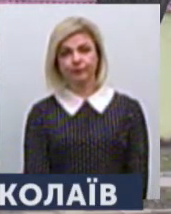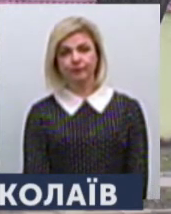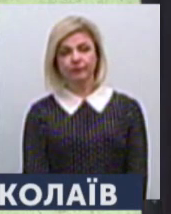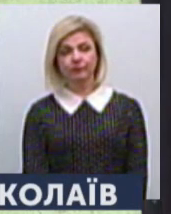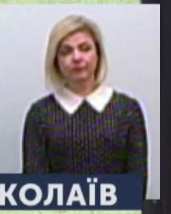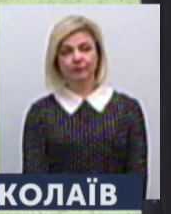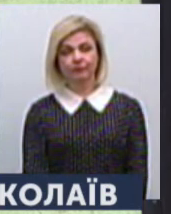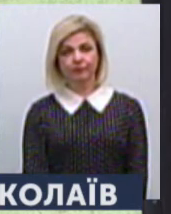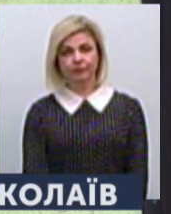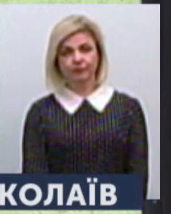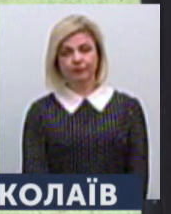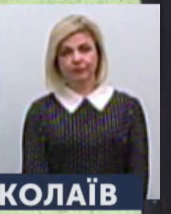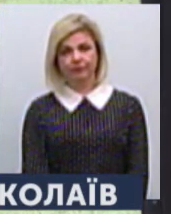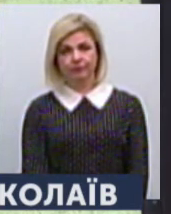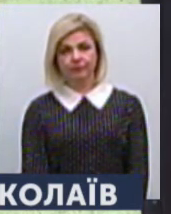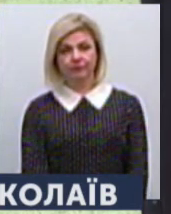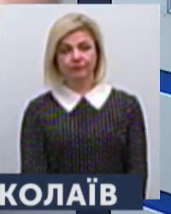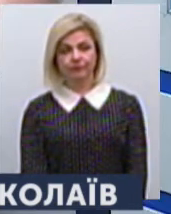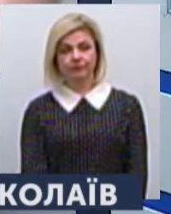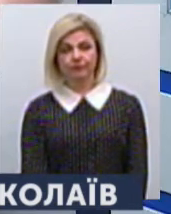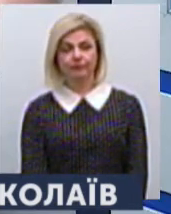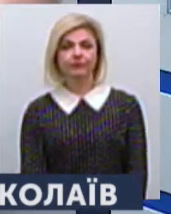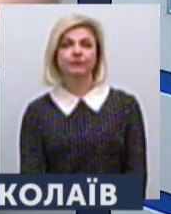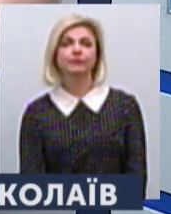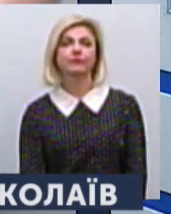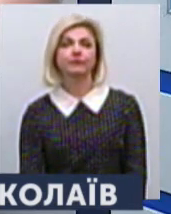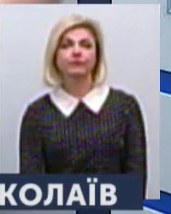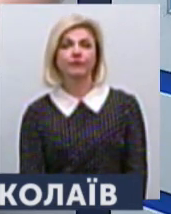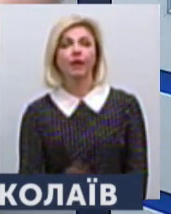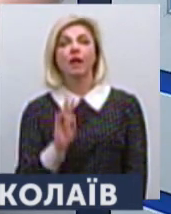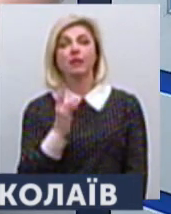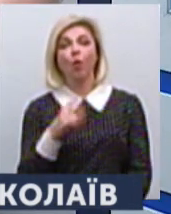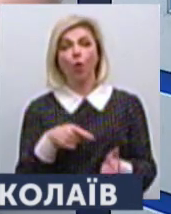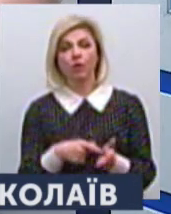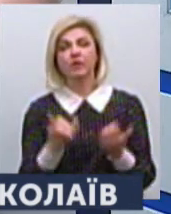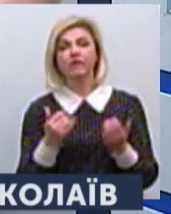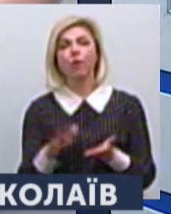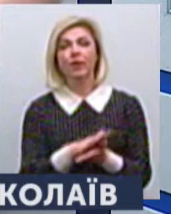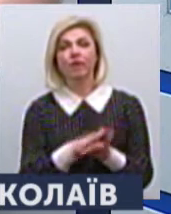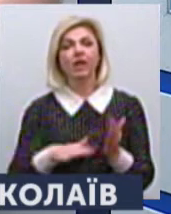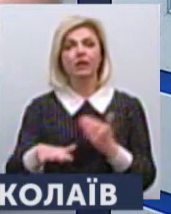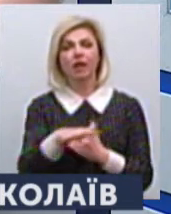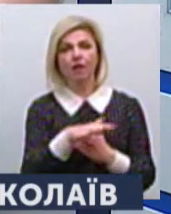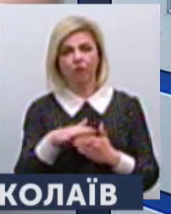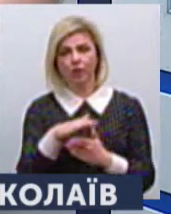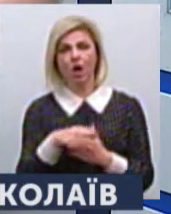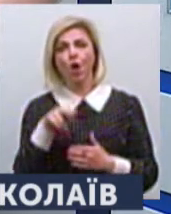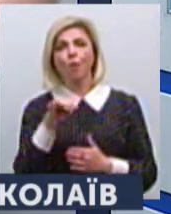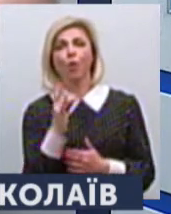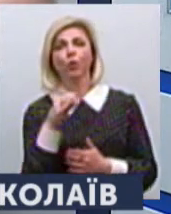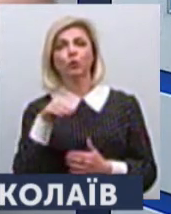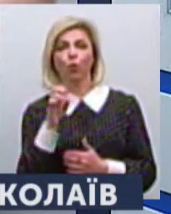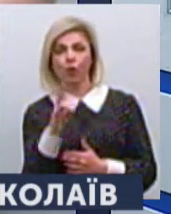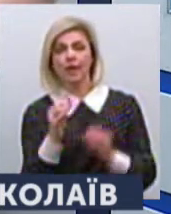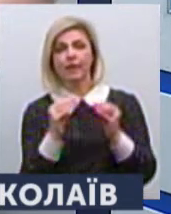Євген Сержук, телевізійні новини Миколаївщини. В Миколаїві сьогодні прибирали територію креативного простору «Понтон». 10